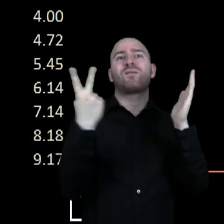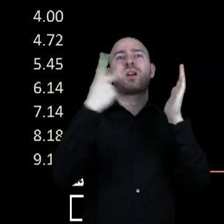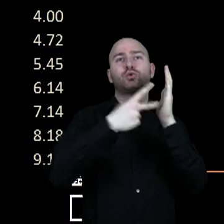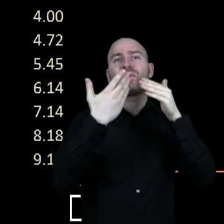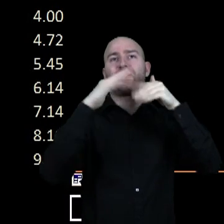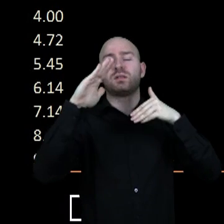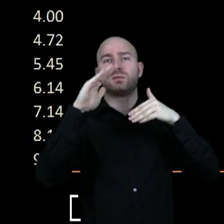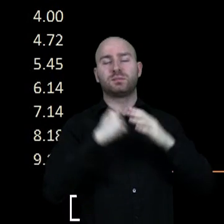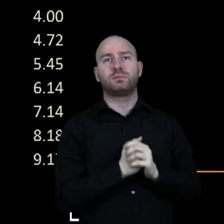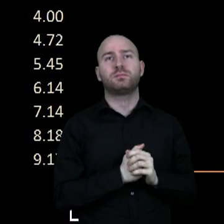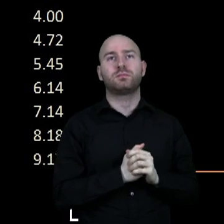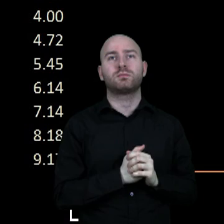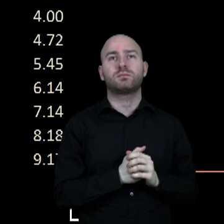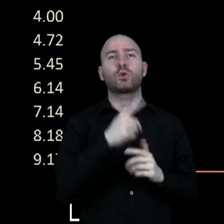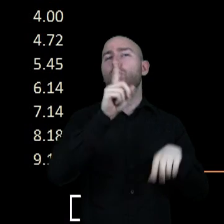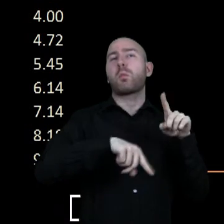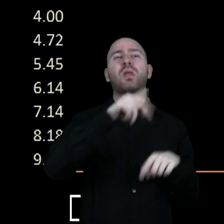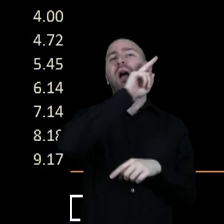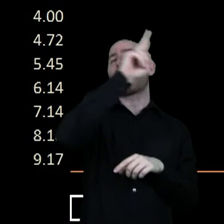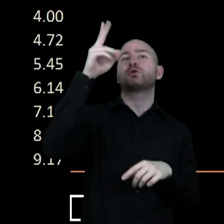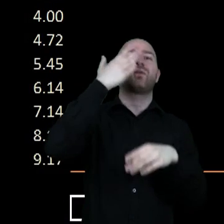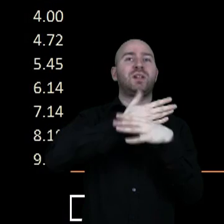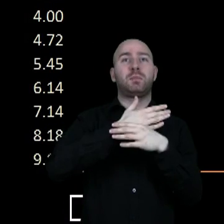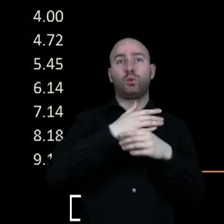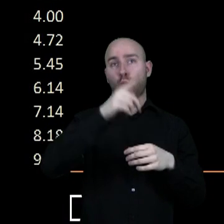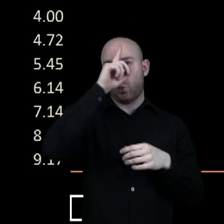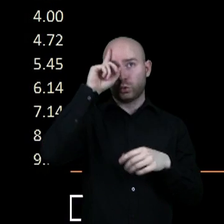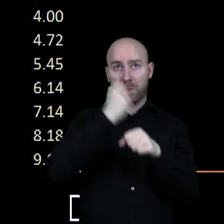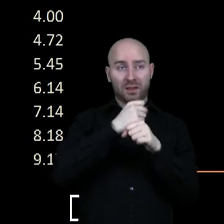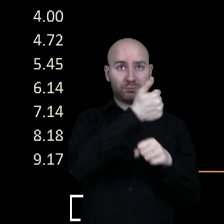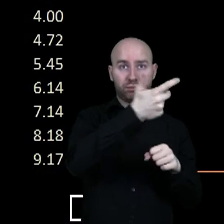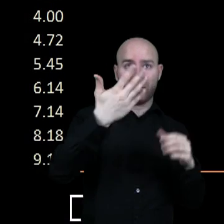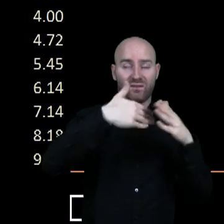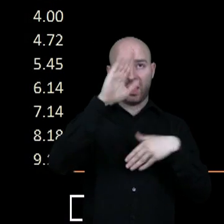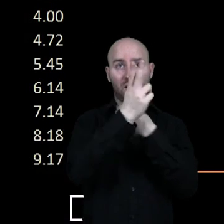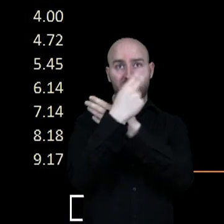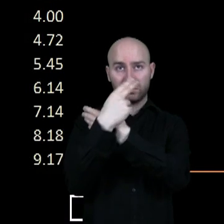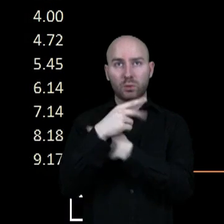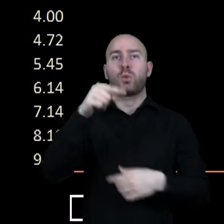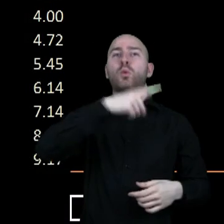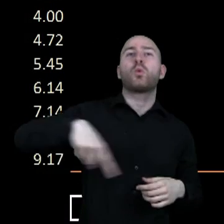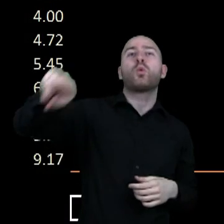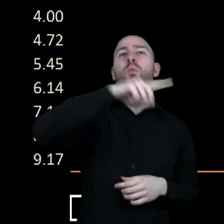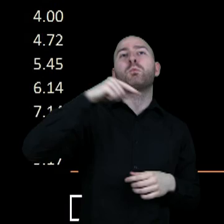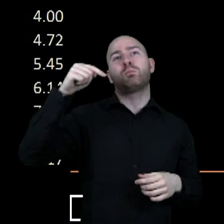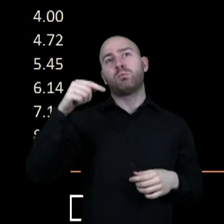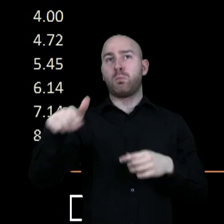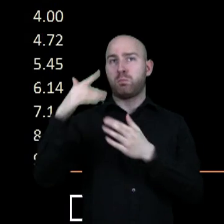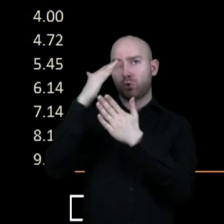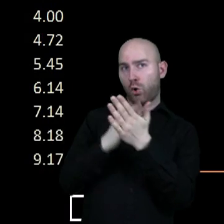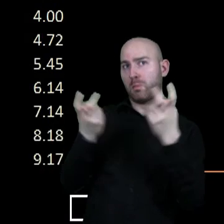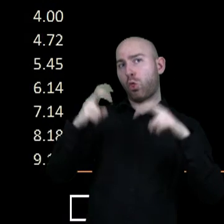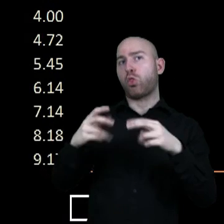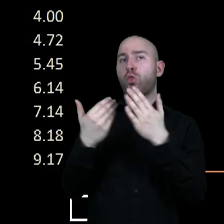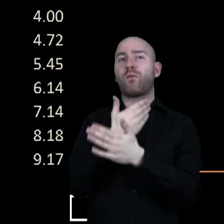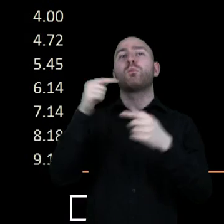tysięcy linijek. To zjawisko powszechnie obserwowane w firmach. Im więcej ludzi pracuje nad produktem, tym